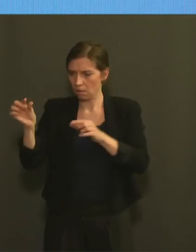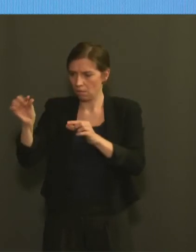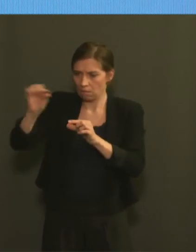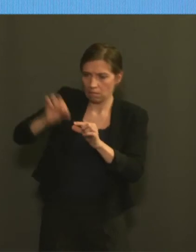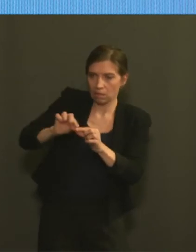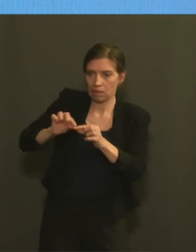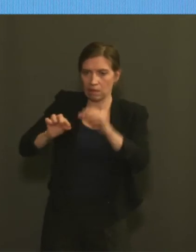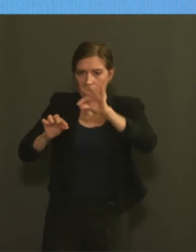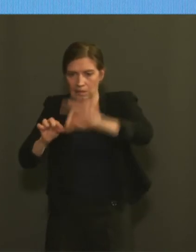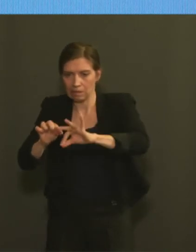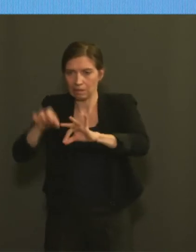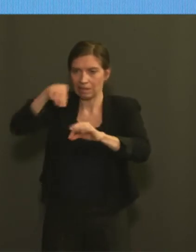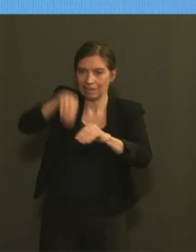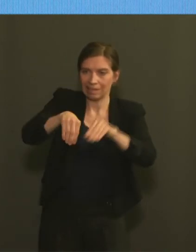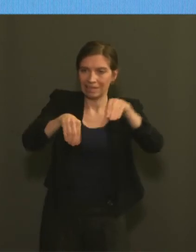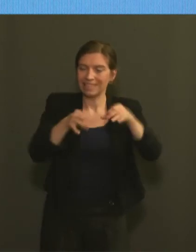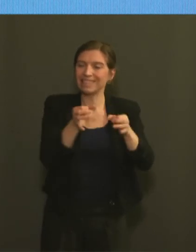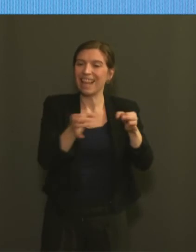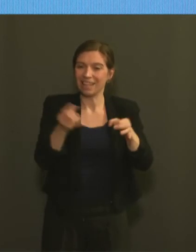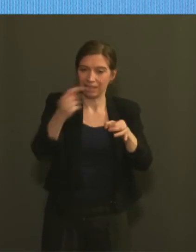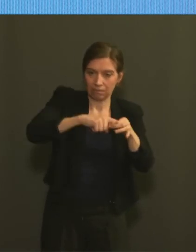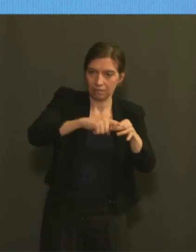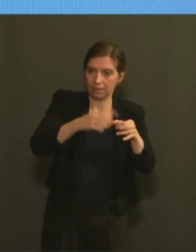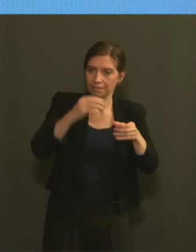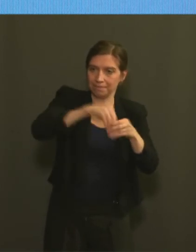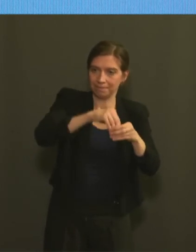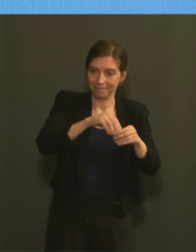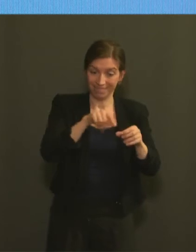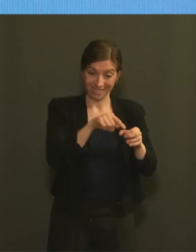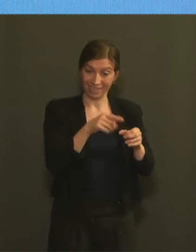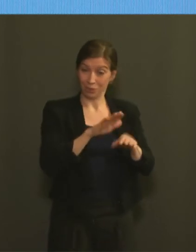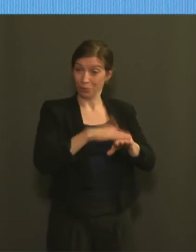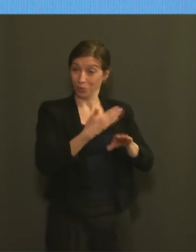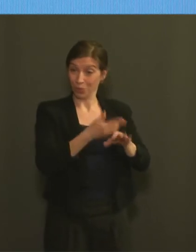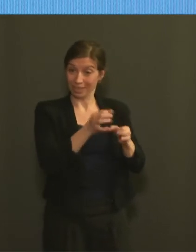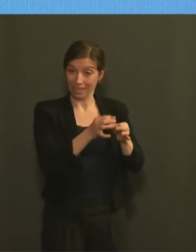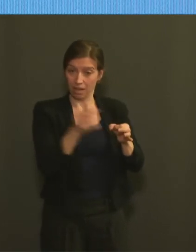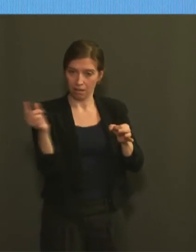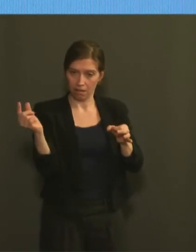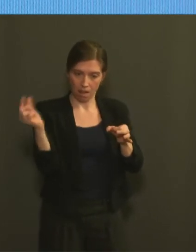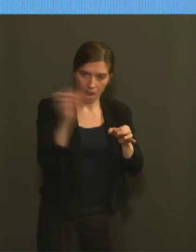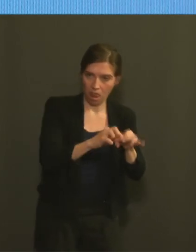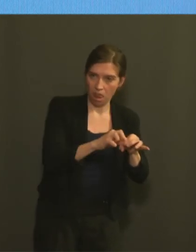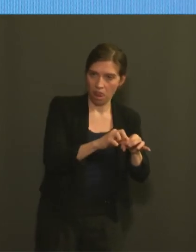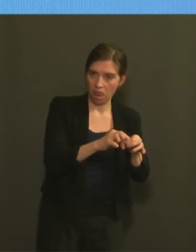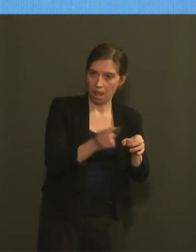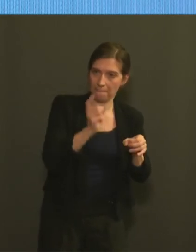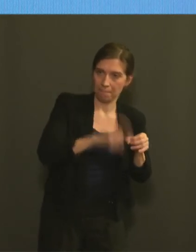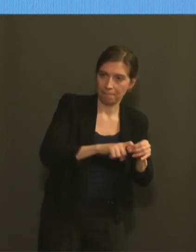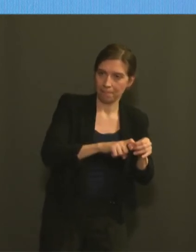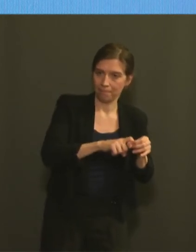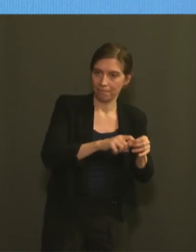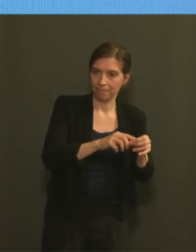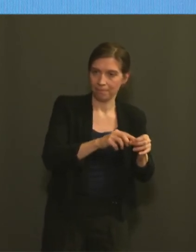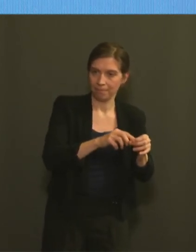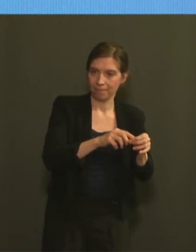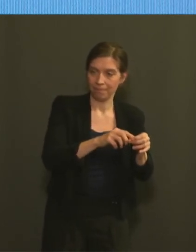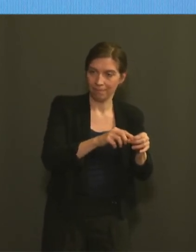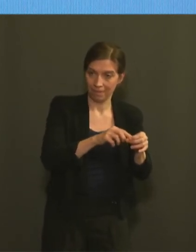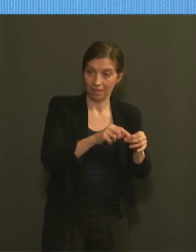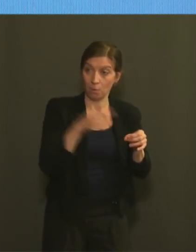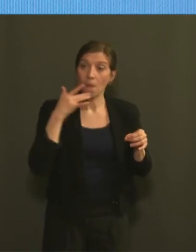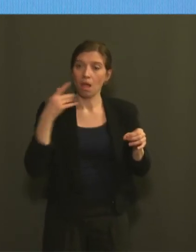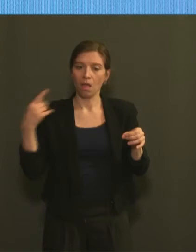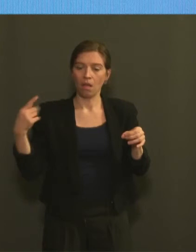aide theophilus chin ho kelly dans des variantes m'a dit moore bio